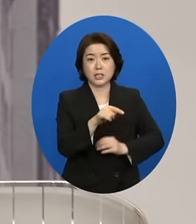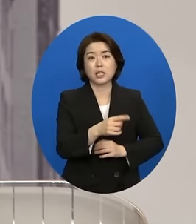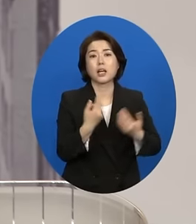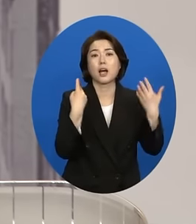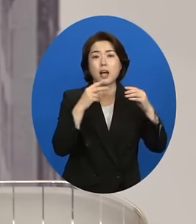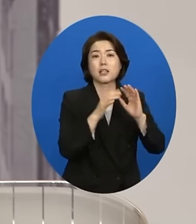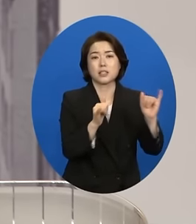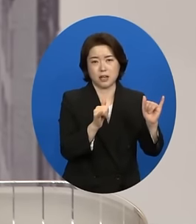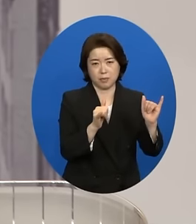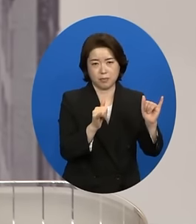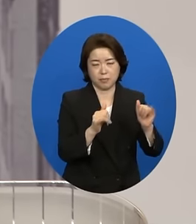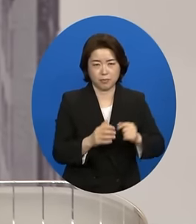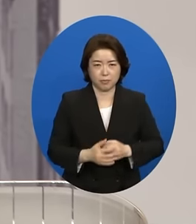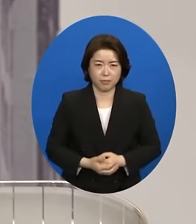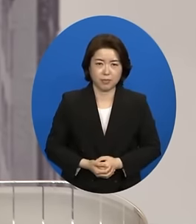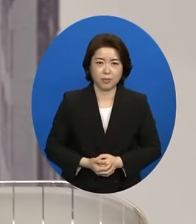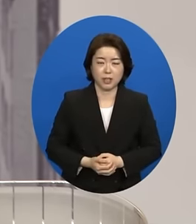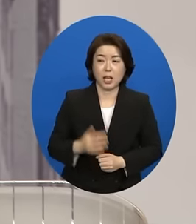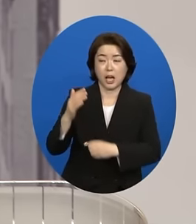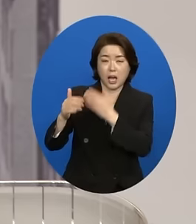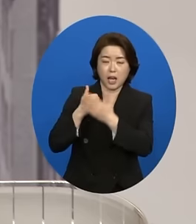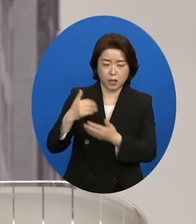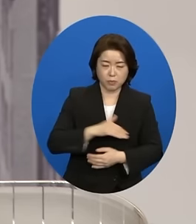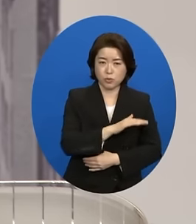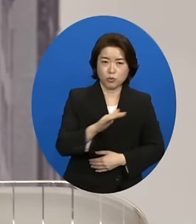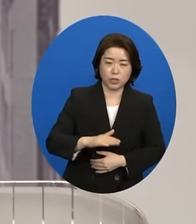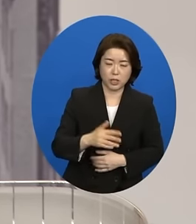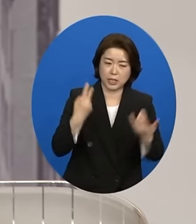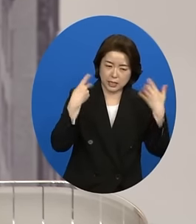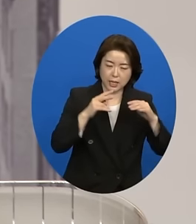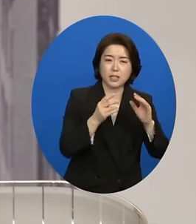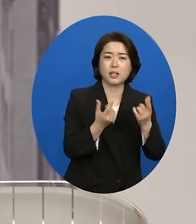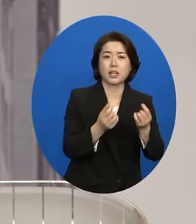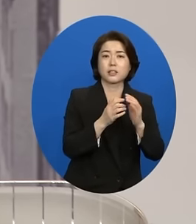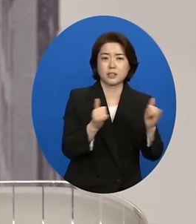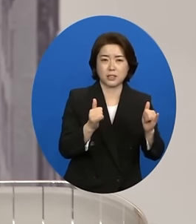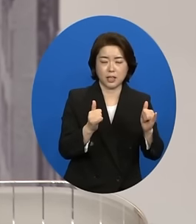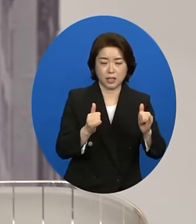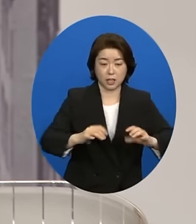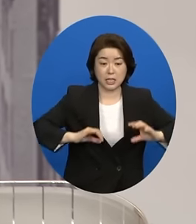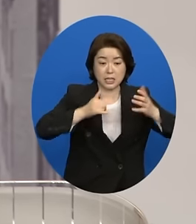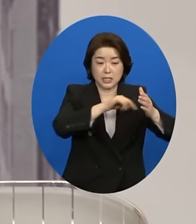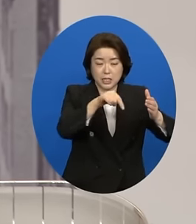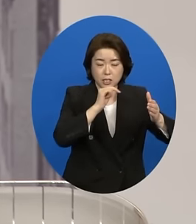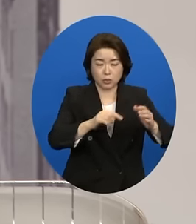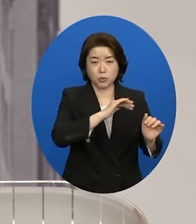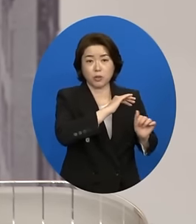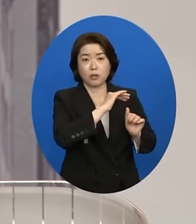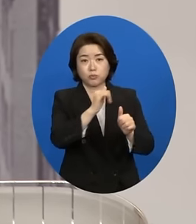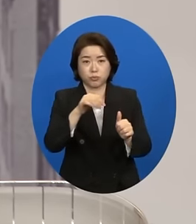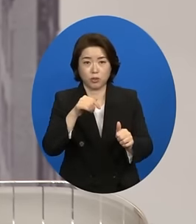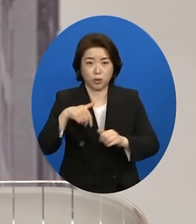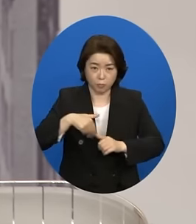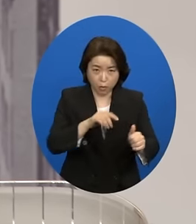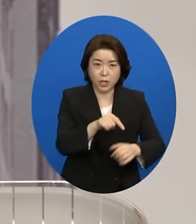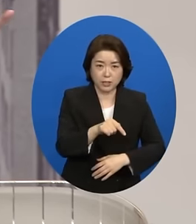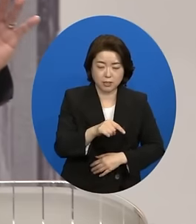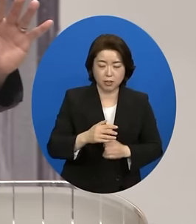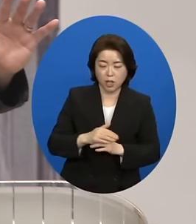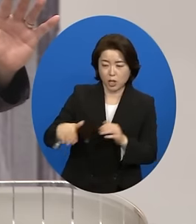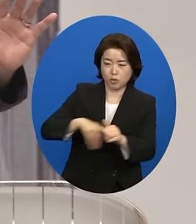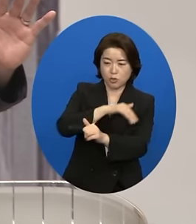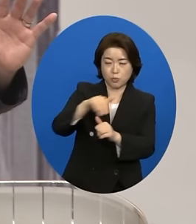인물입니다. 하나님께서 저와 여러분을 이 다니엘 같은 자로 세속도시에 부르셔서 여러분 주위에